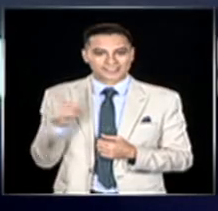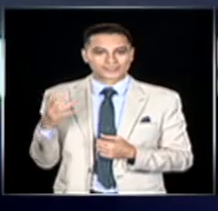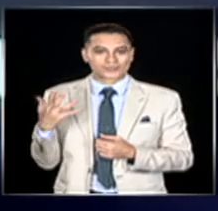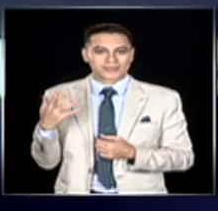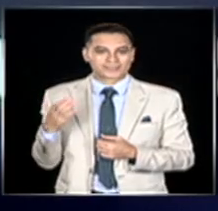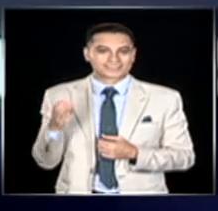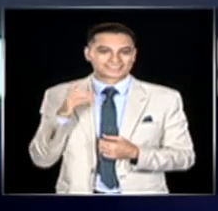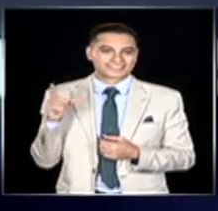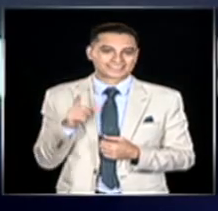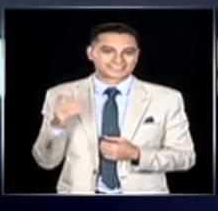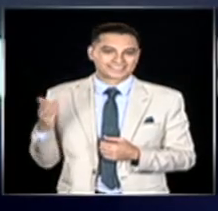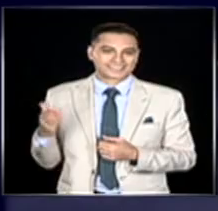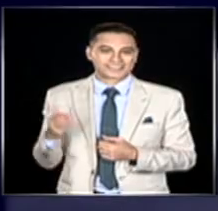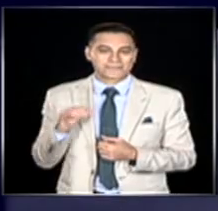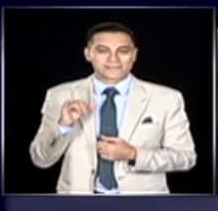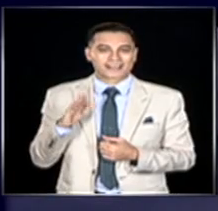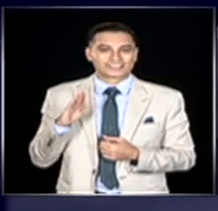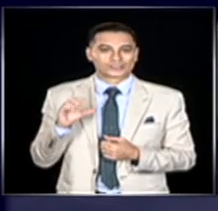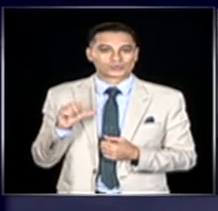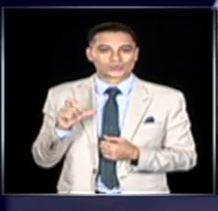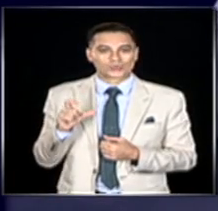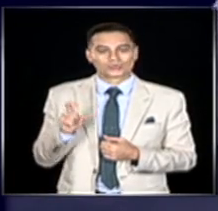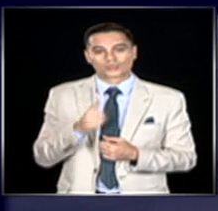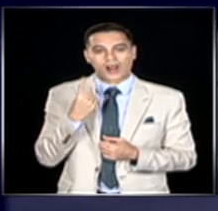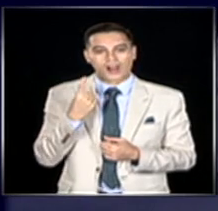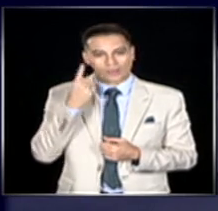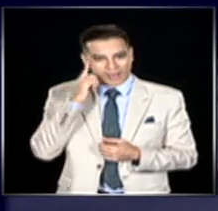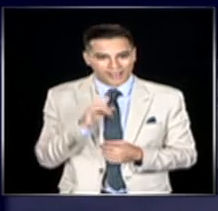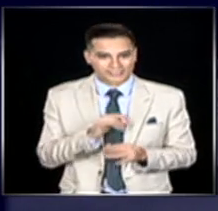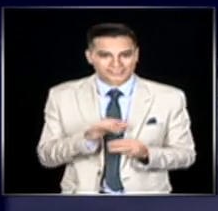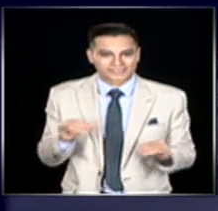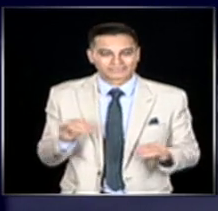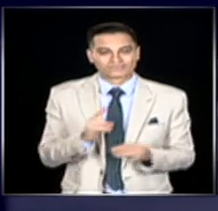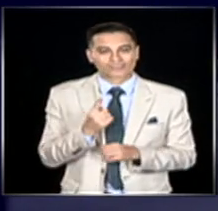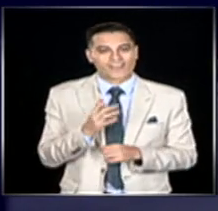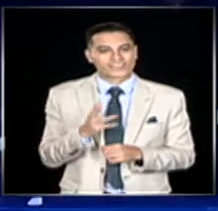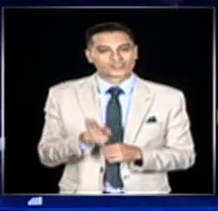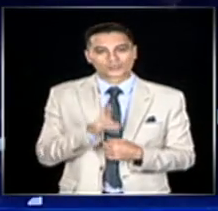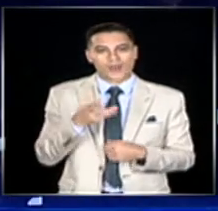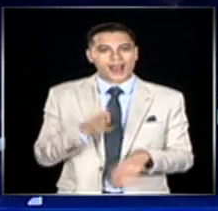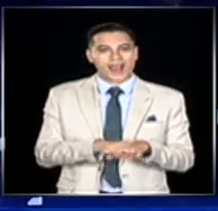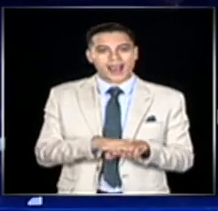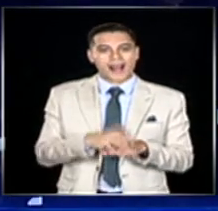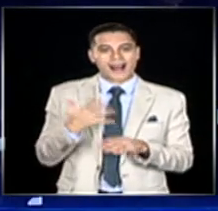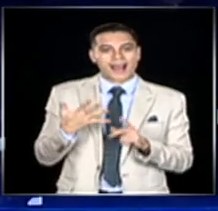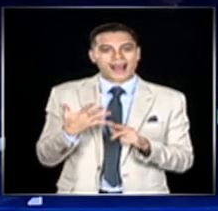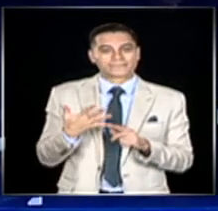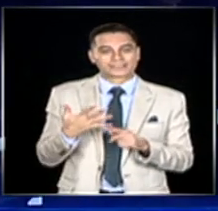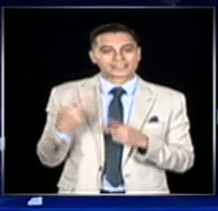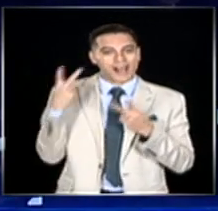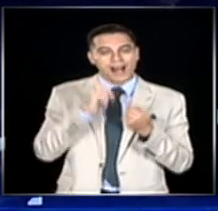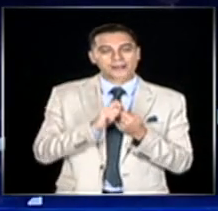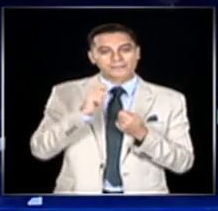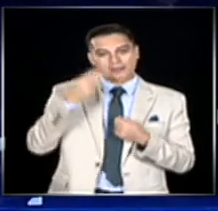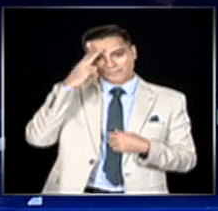و5 إجابات صح من ميسون. سؤال واحد بس اللي ما تجاوبش. سؤال الخامس. حلم